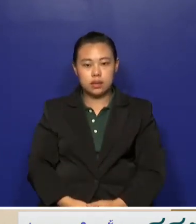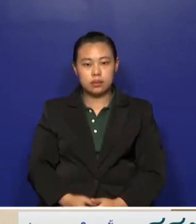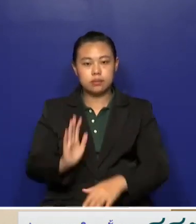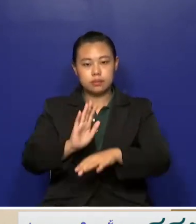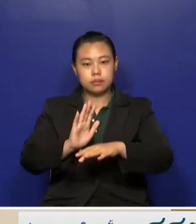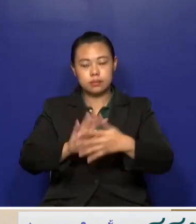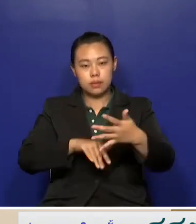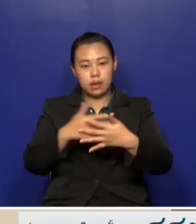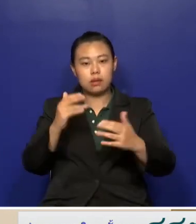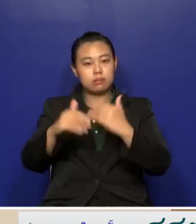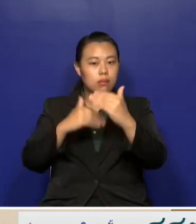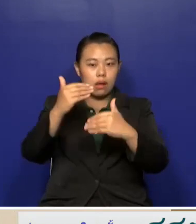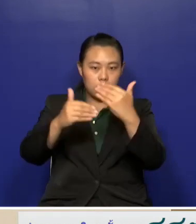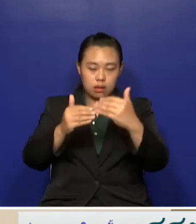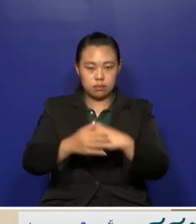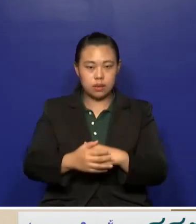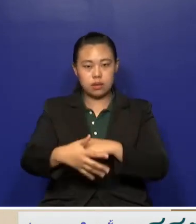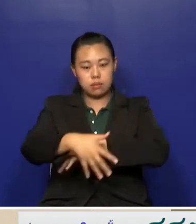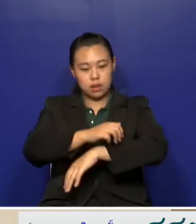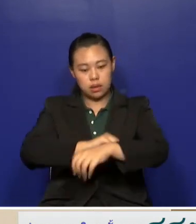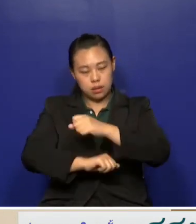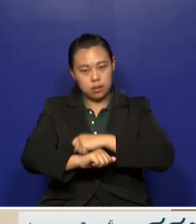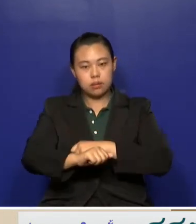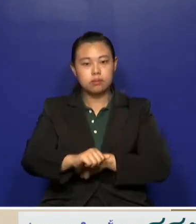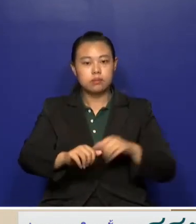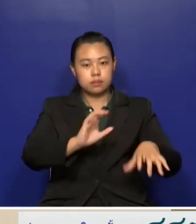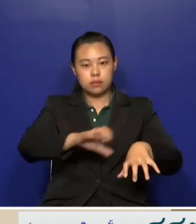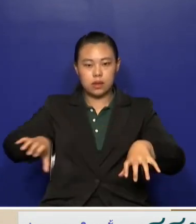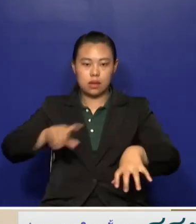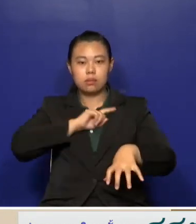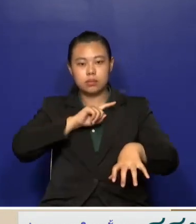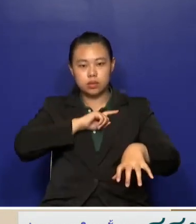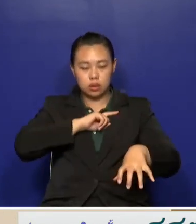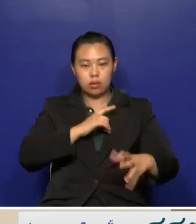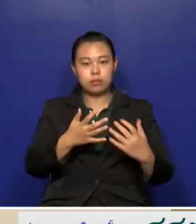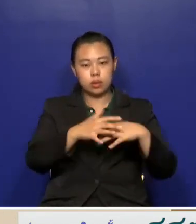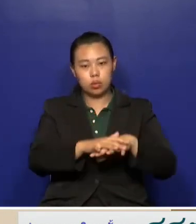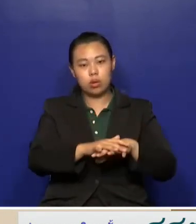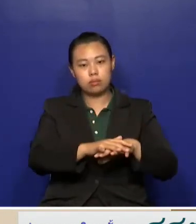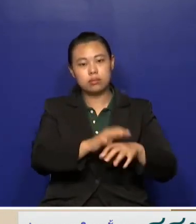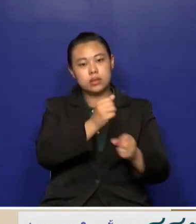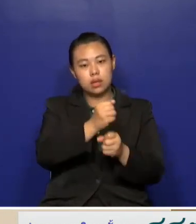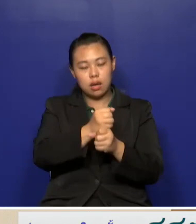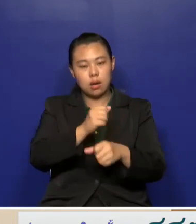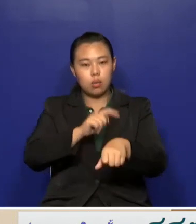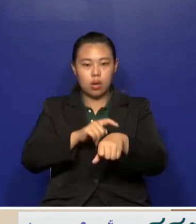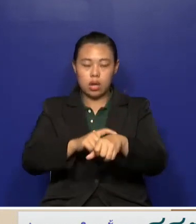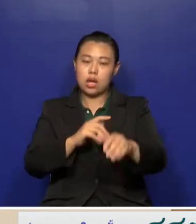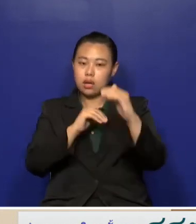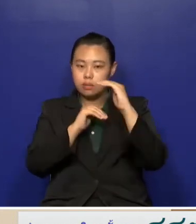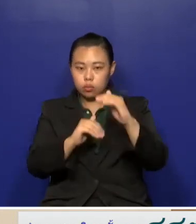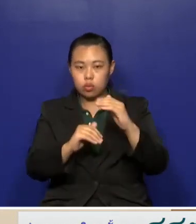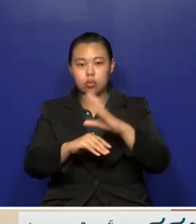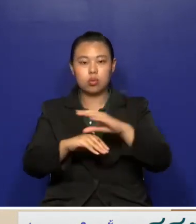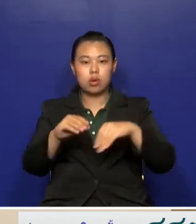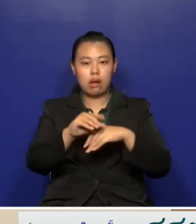ก็จะเป็นแผนในเชิงปฏิบัติที่หน่วยงานรับผิดชอบจะระบุหน่วยงานร่วมดำเนินการนะครับระยะเวลาที่แล้วเสร็จแล้วก็โครงการที่จะท